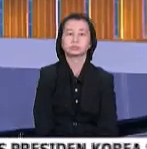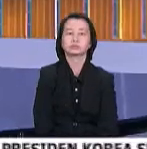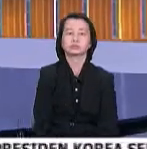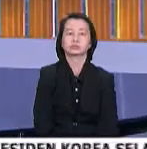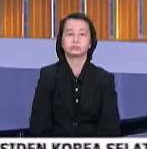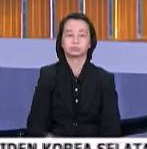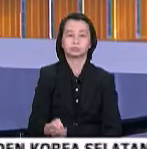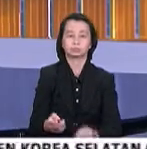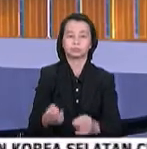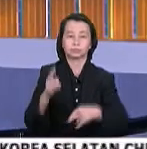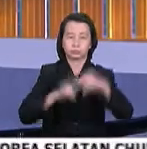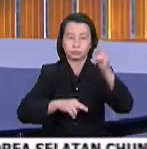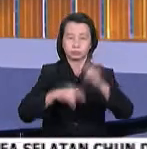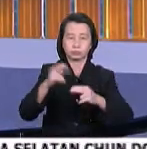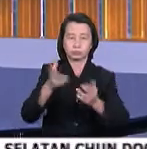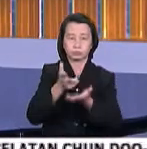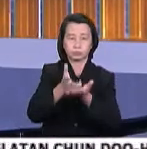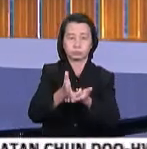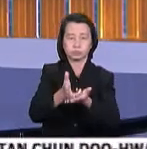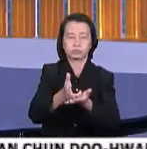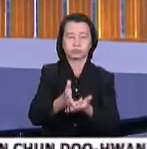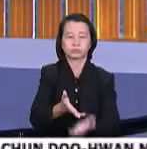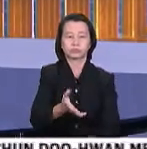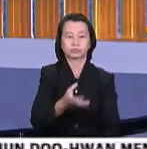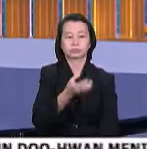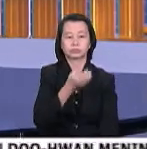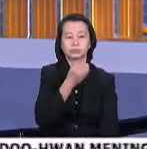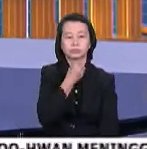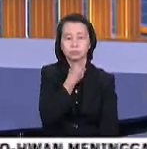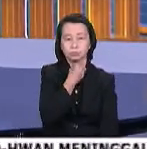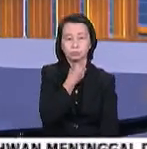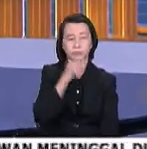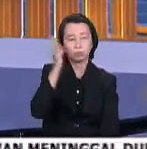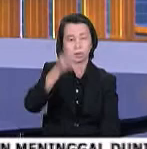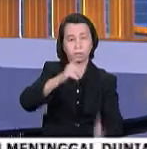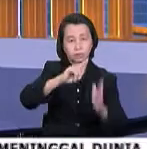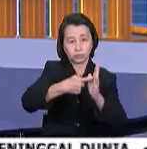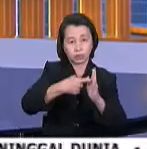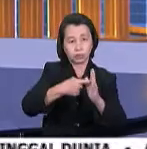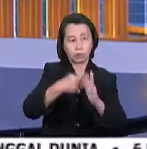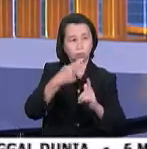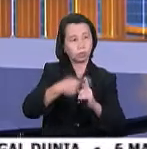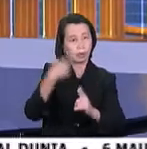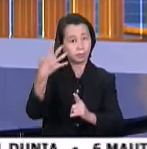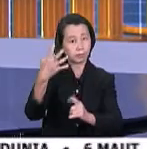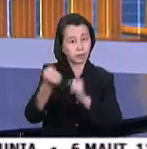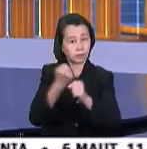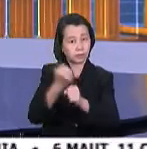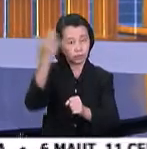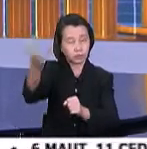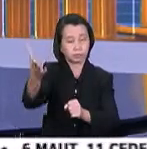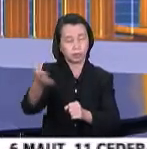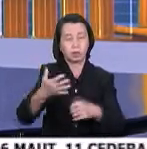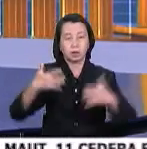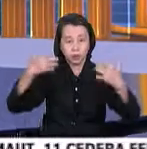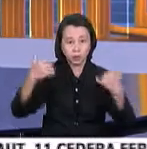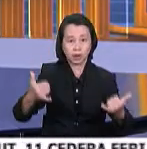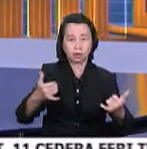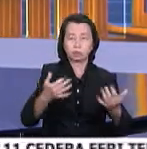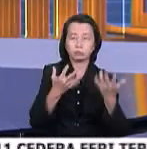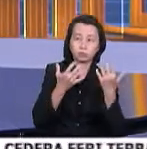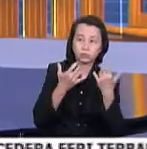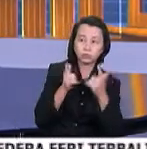Baik, pembinaan pelabuhan darat Perlis Inland Port PIP dijangka bermula suku pertama tahun hadapan. Ketika ini ia sedang